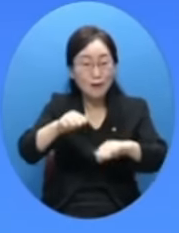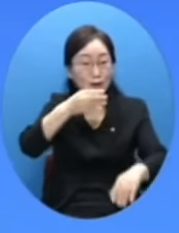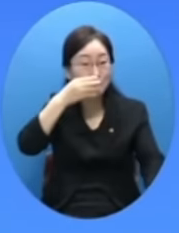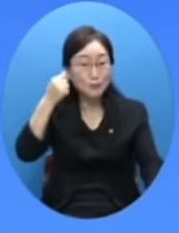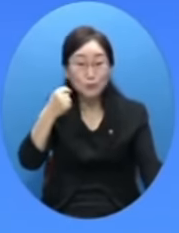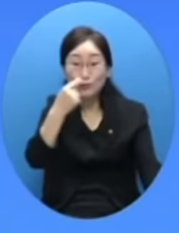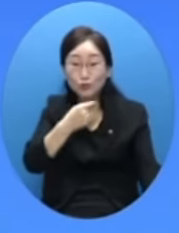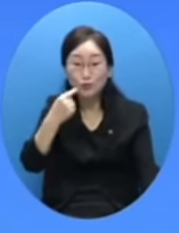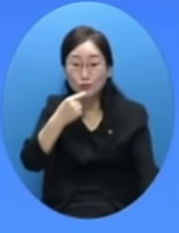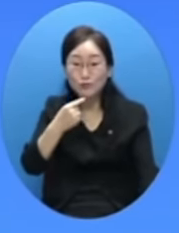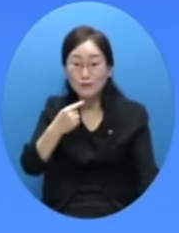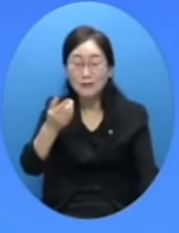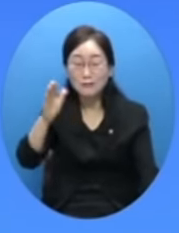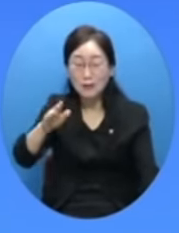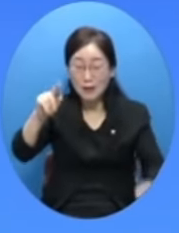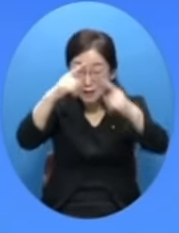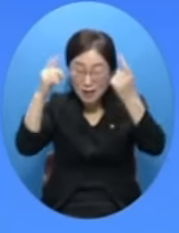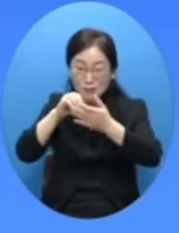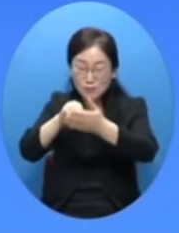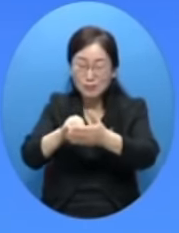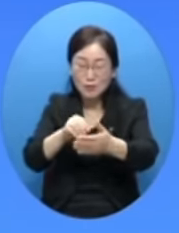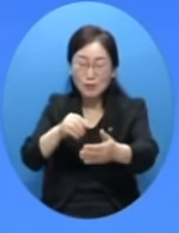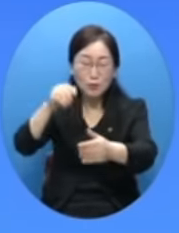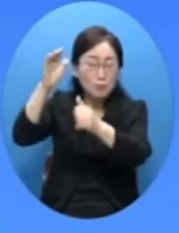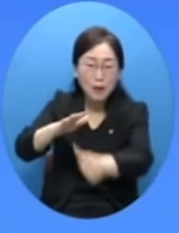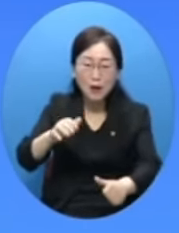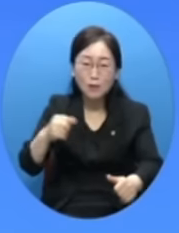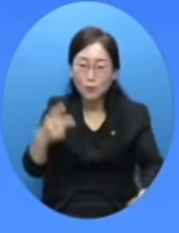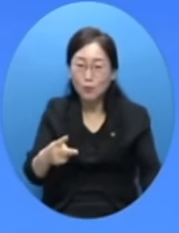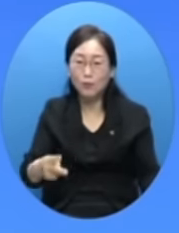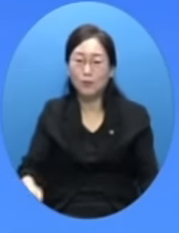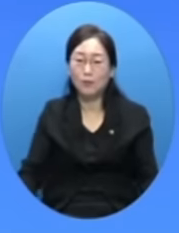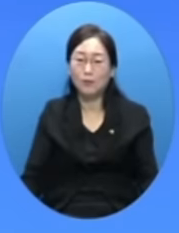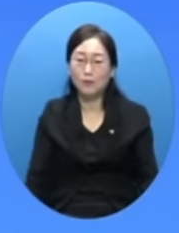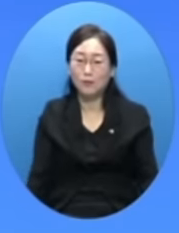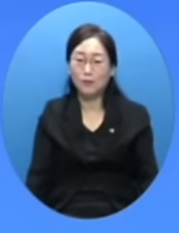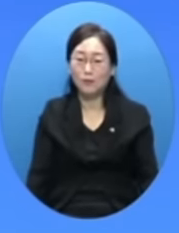그런데 대학에서 또 떨어졌습니다.